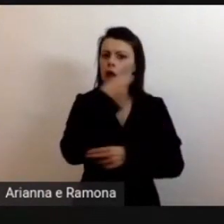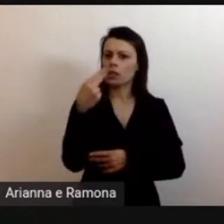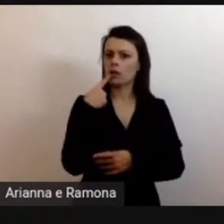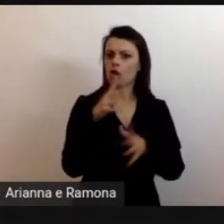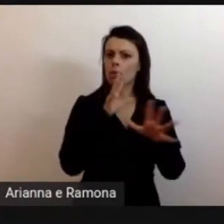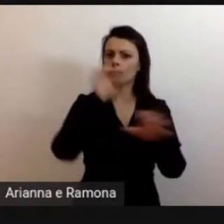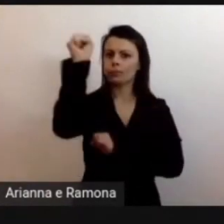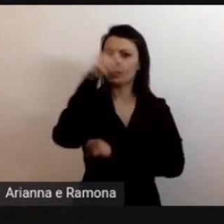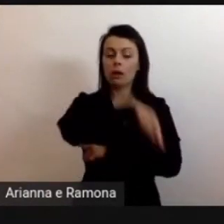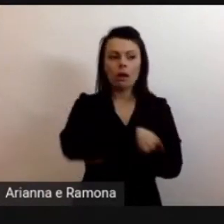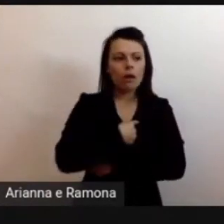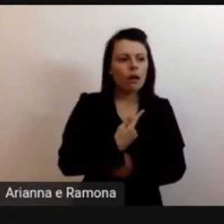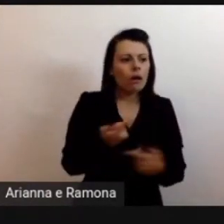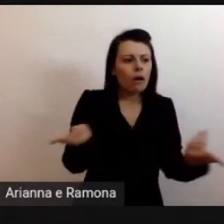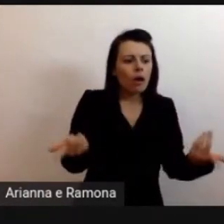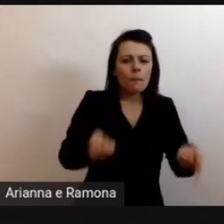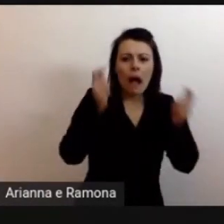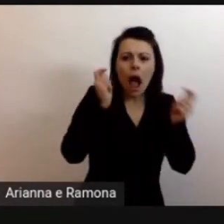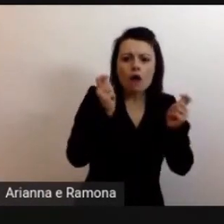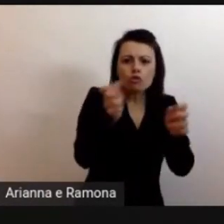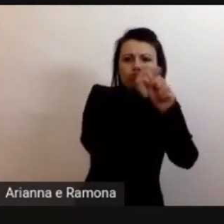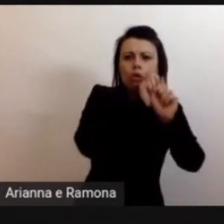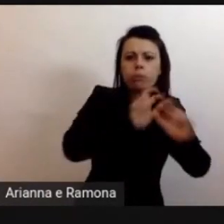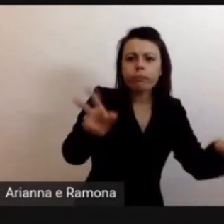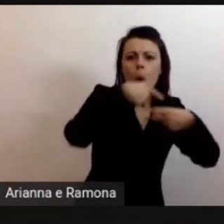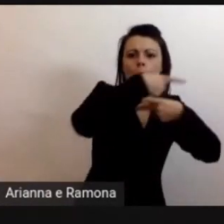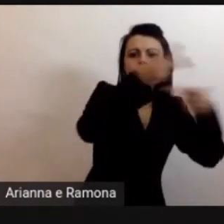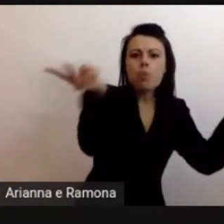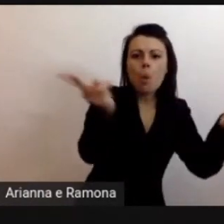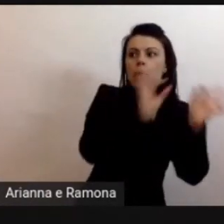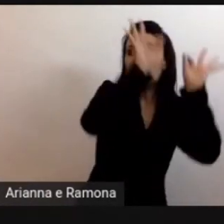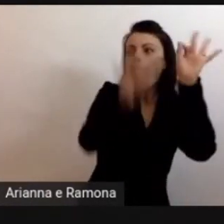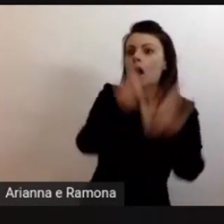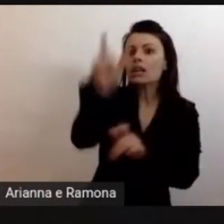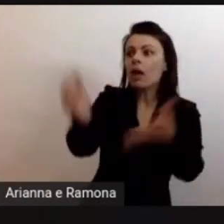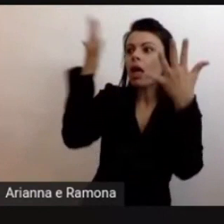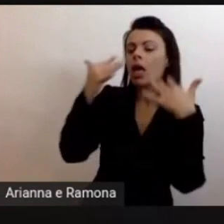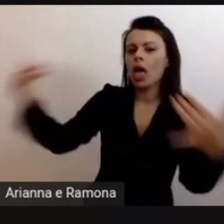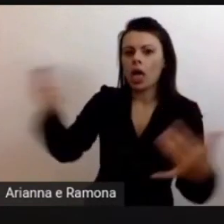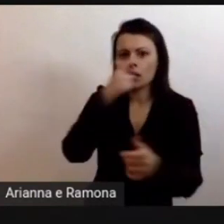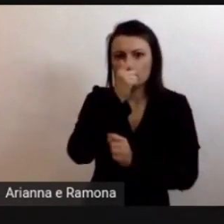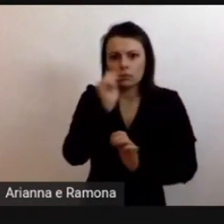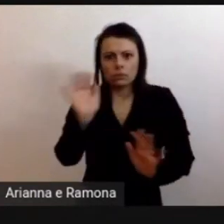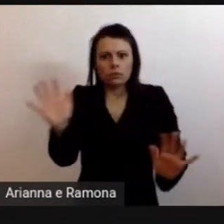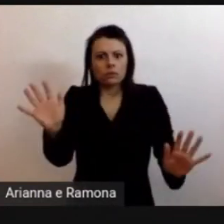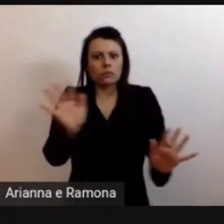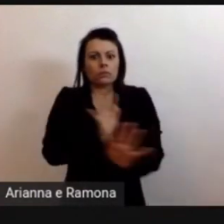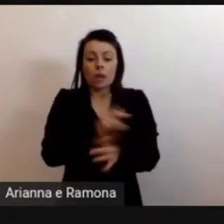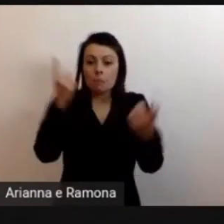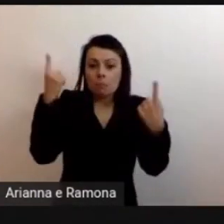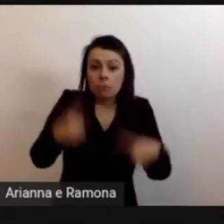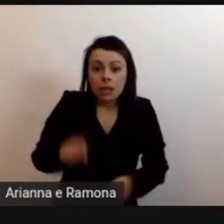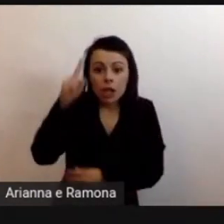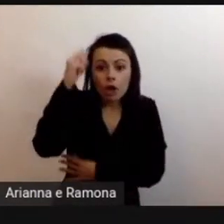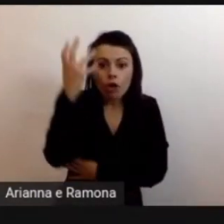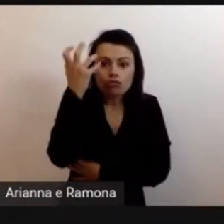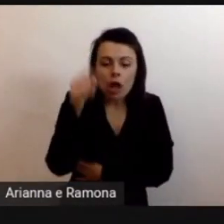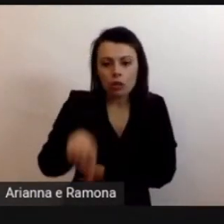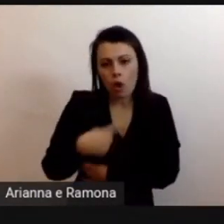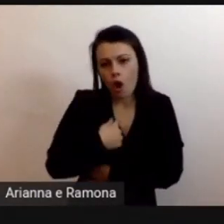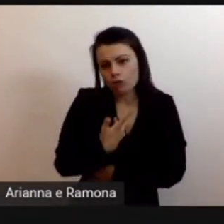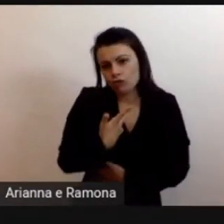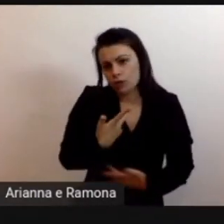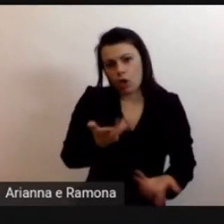pubblico per mezzo di un pubblico annuncio oggi questo è incredibile perché noi siamo immersi nella pubblicità e